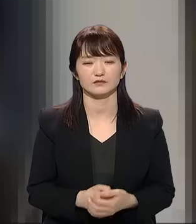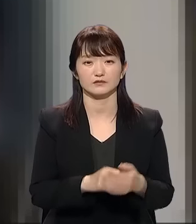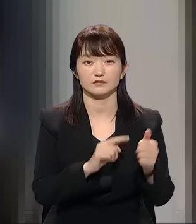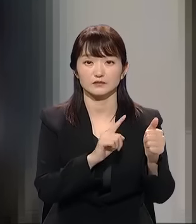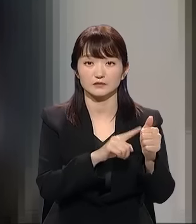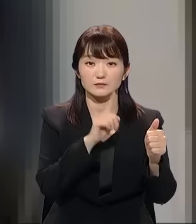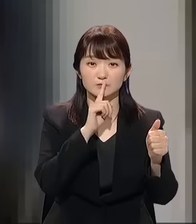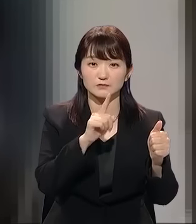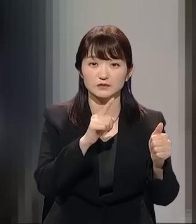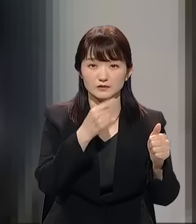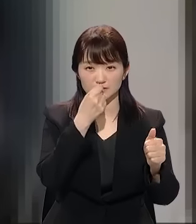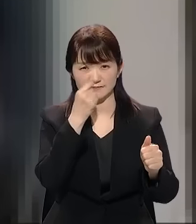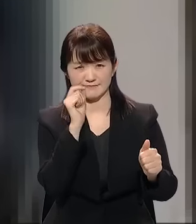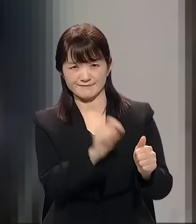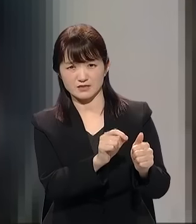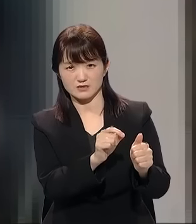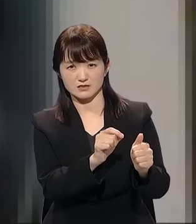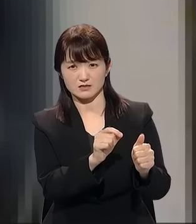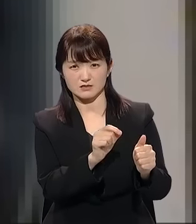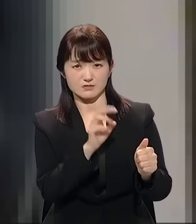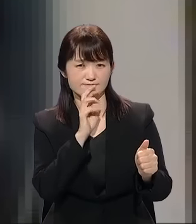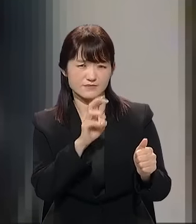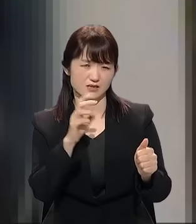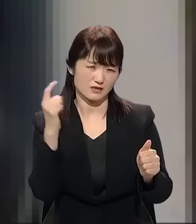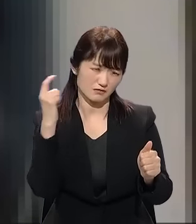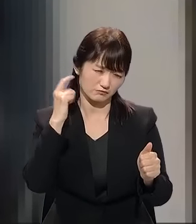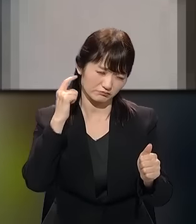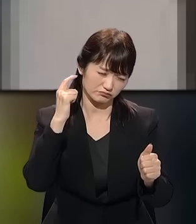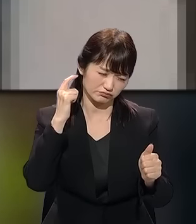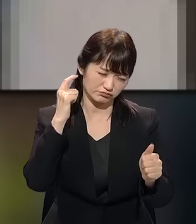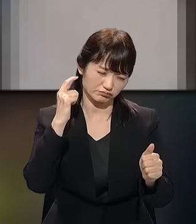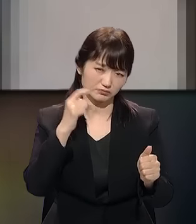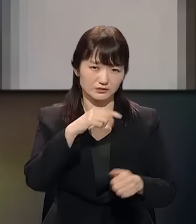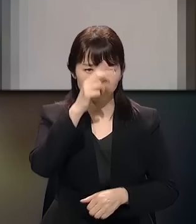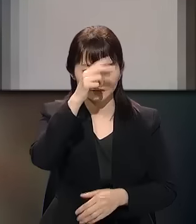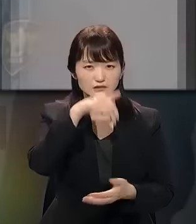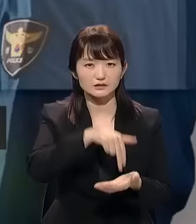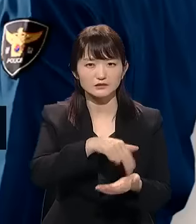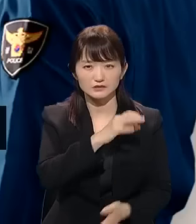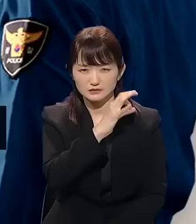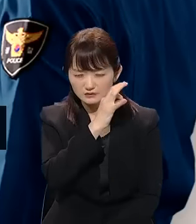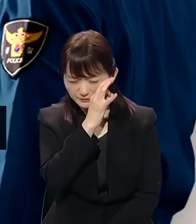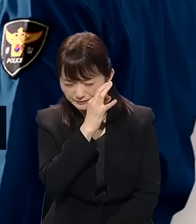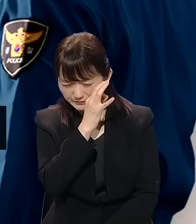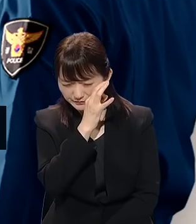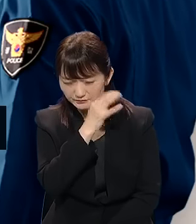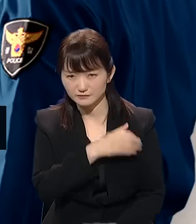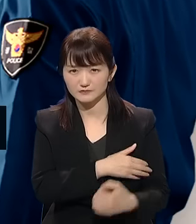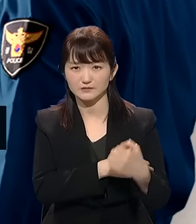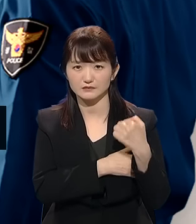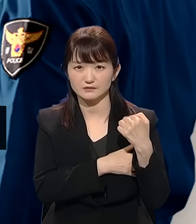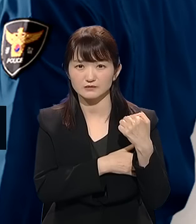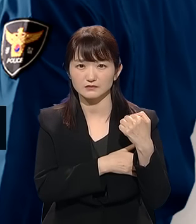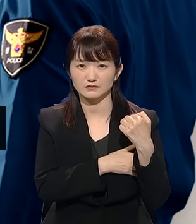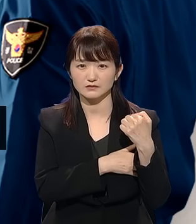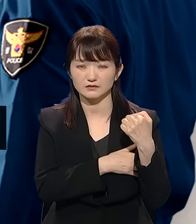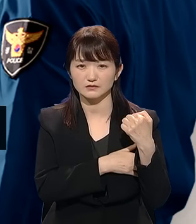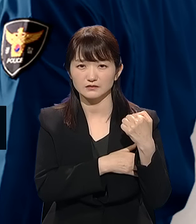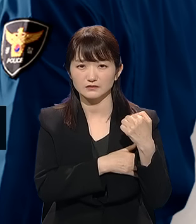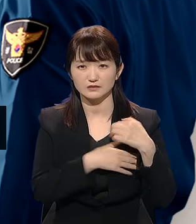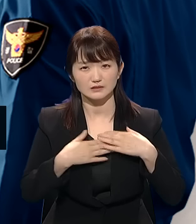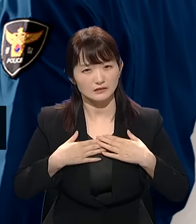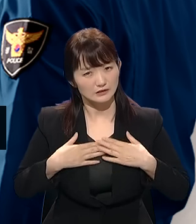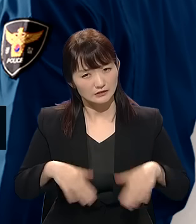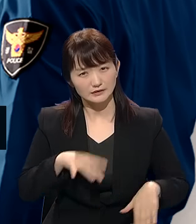따르면 모욕적인 발언을 30분 동안 계속 듣는데 경찰로서 되게 부끄럽고 공권력이 이렇게 무너져서는 안